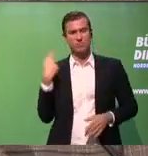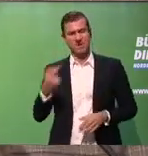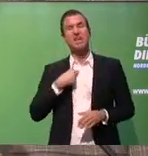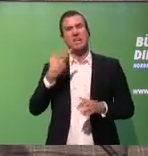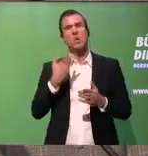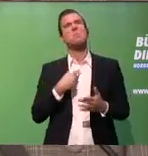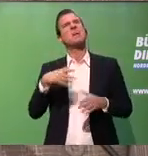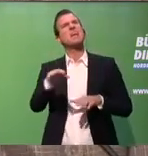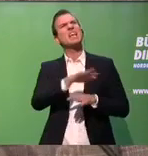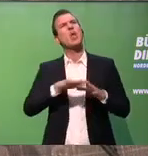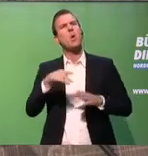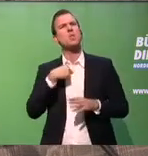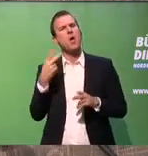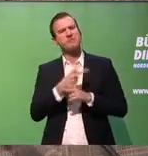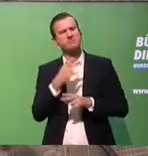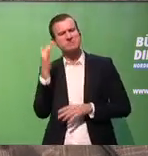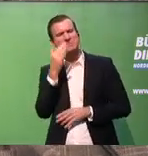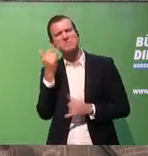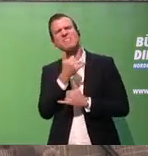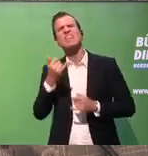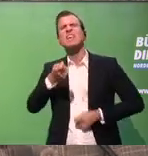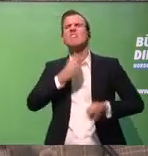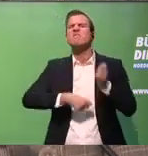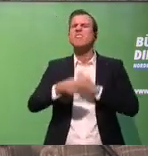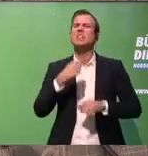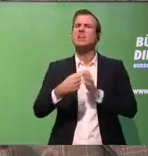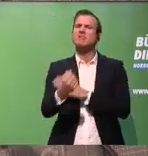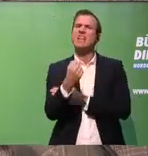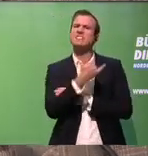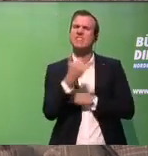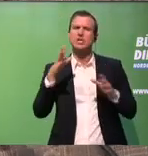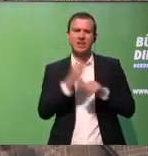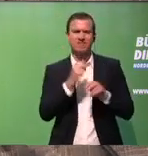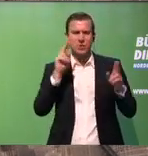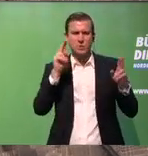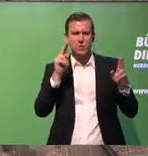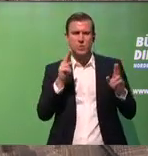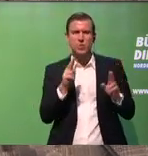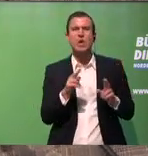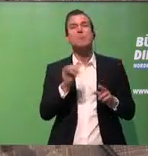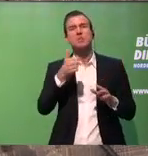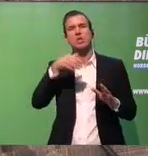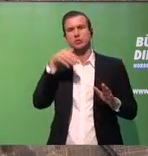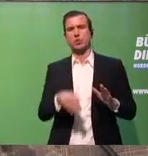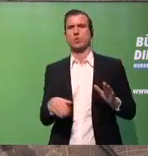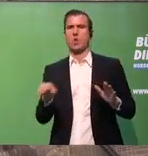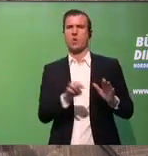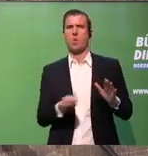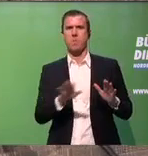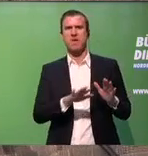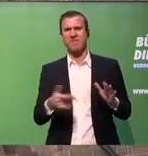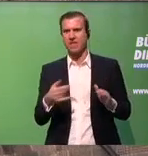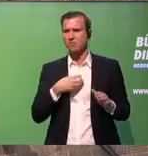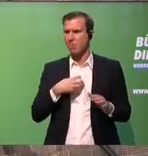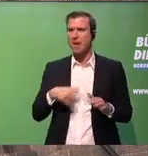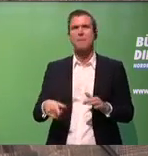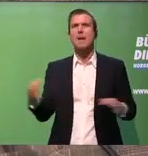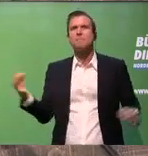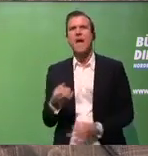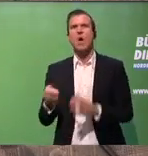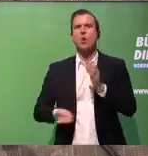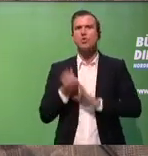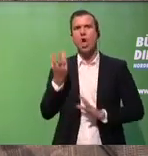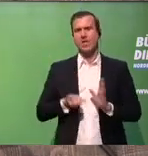die Erfahrung der schrumpfenden Wirtschaftskraft mit vielen Ländern im Süden Europas, die dringend auf neue